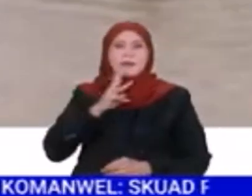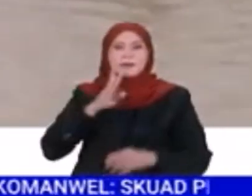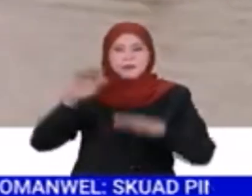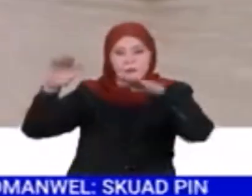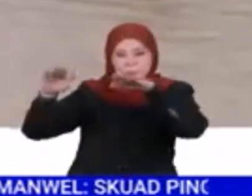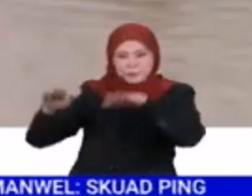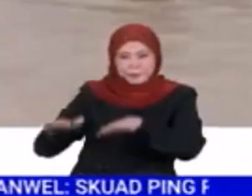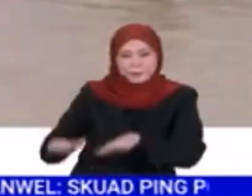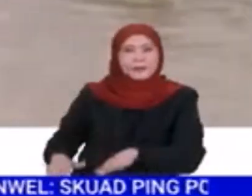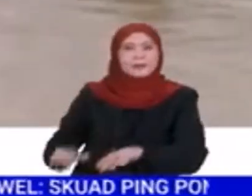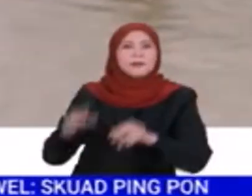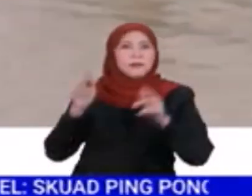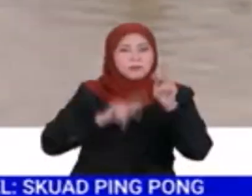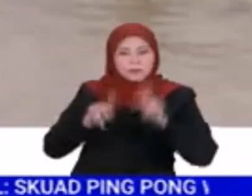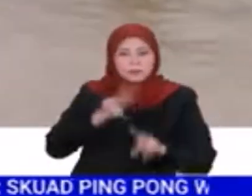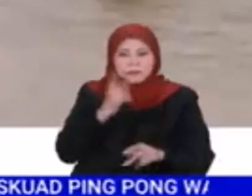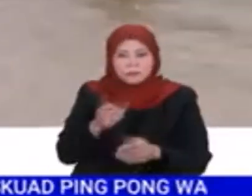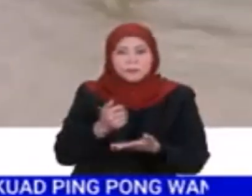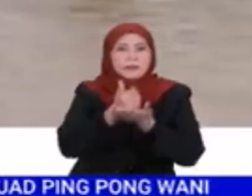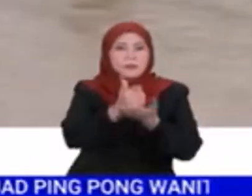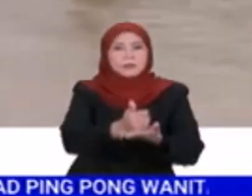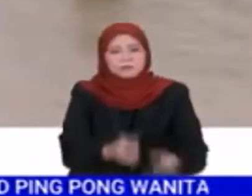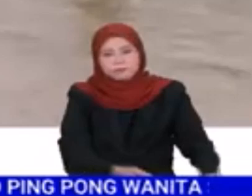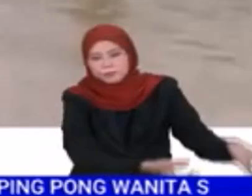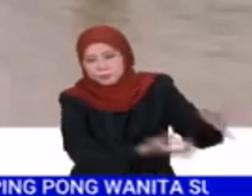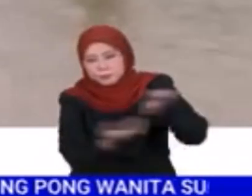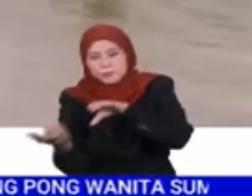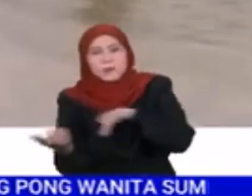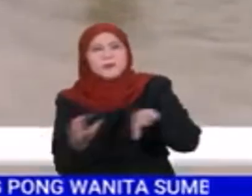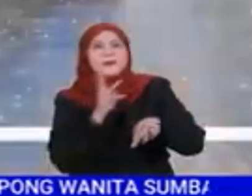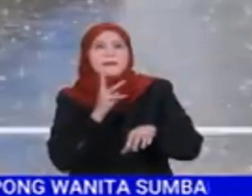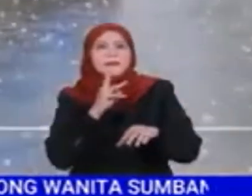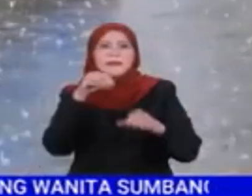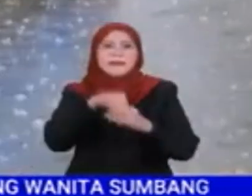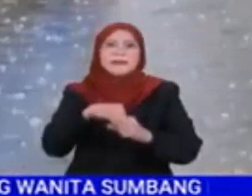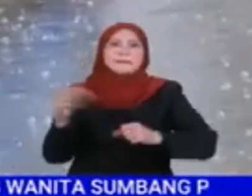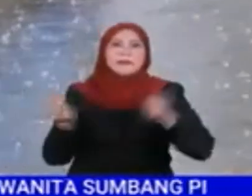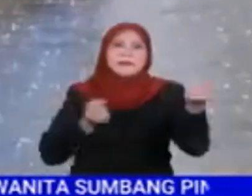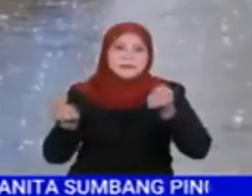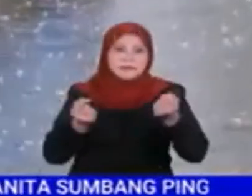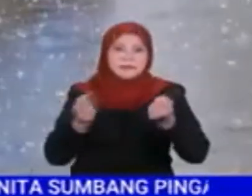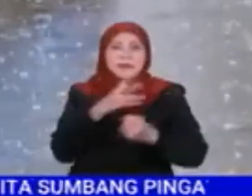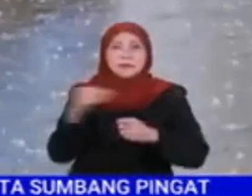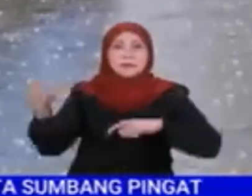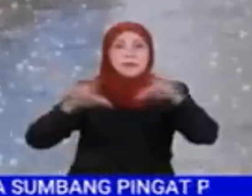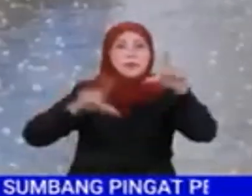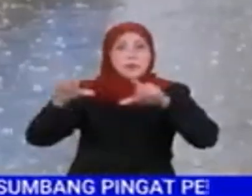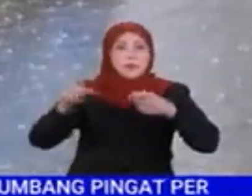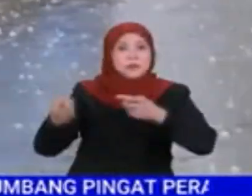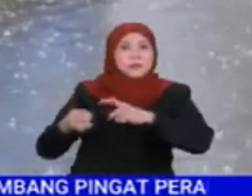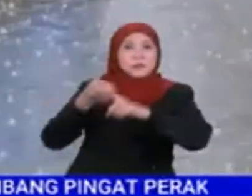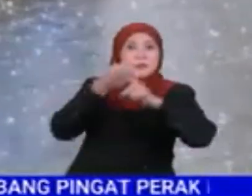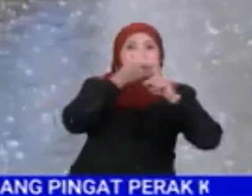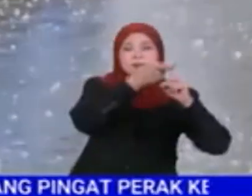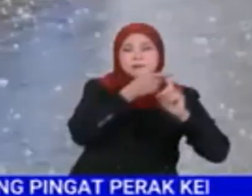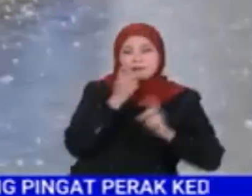surut. Orang ramai dilihat membantu membuang air yang bertakung di dalam kereta. Manakala lori tunda juga